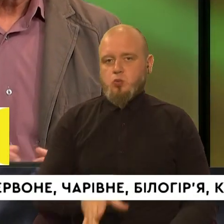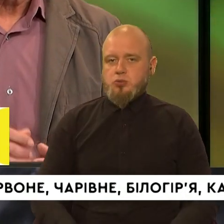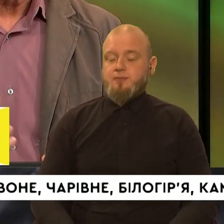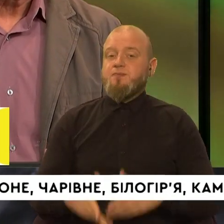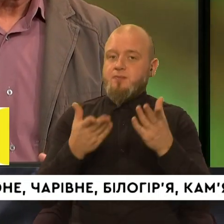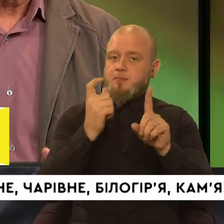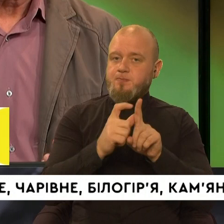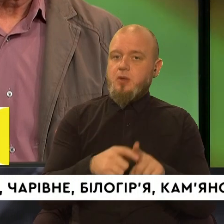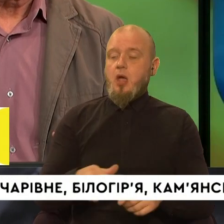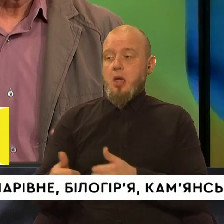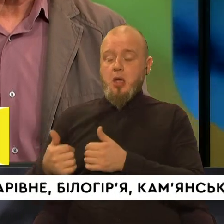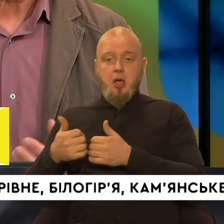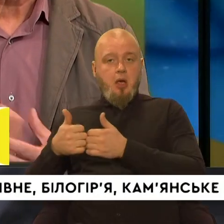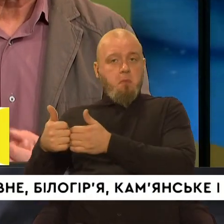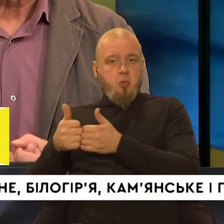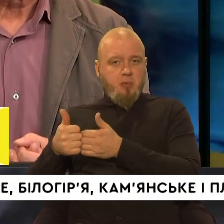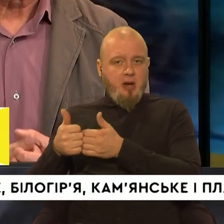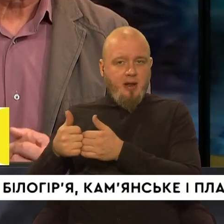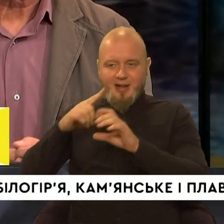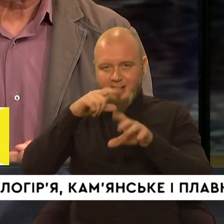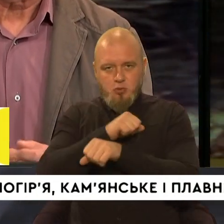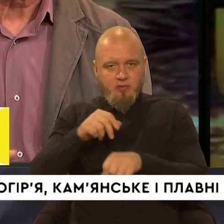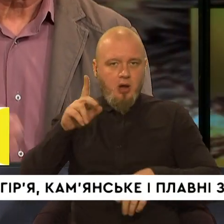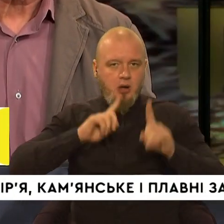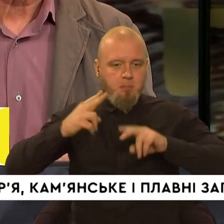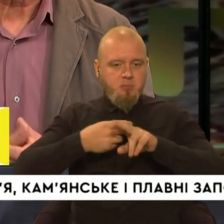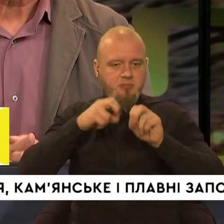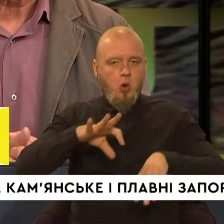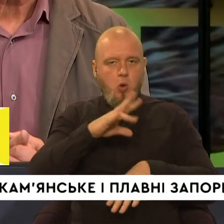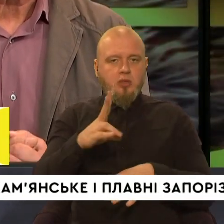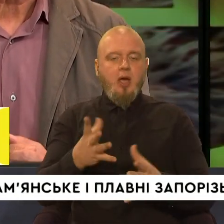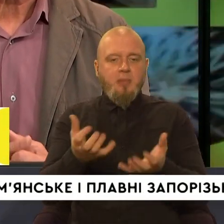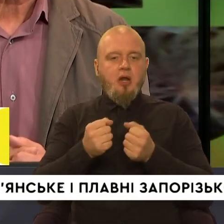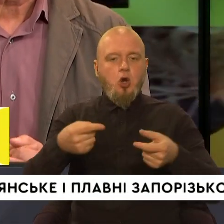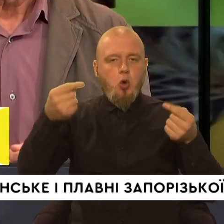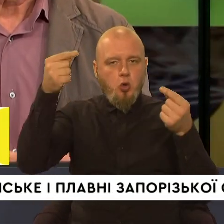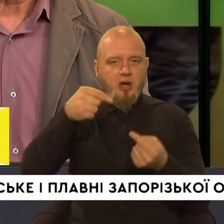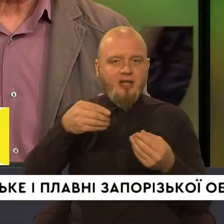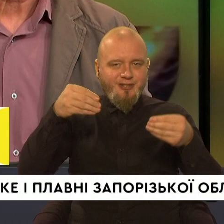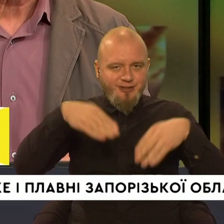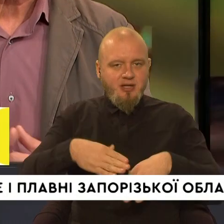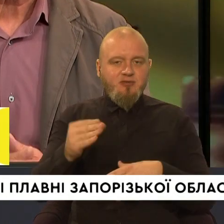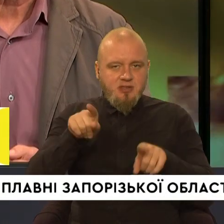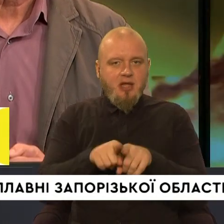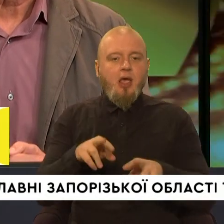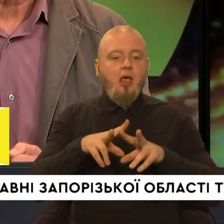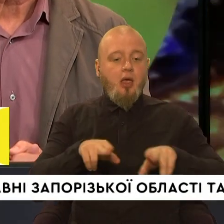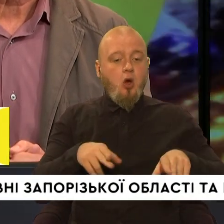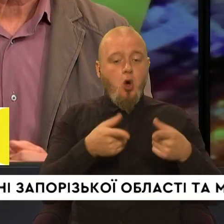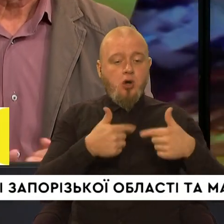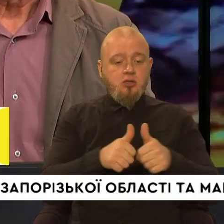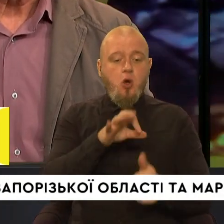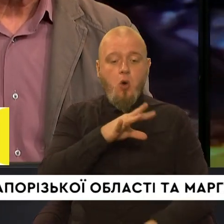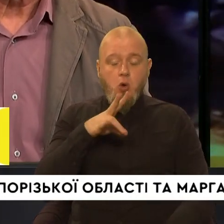Попри, скажімо, неможливість Ради безпеки ООН прийняти конкретне рішення, все ж таки, як Організація